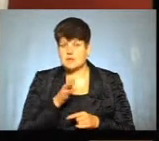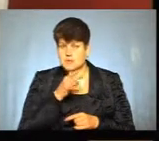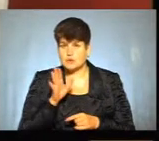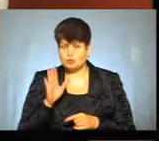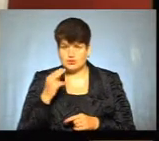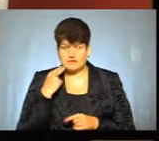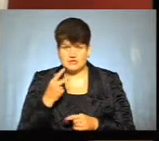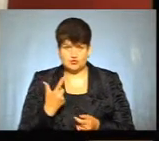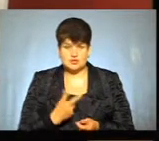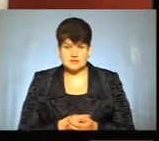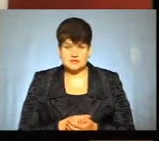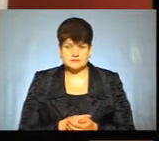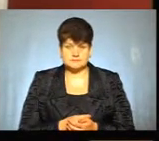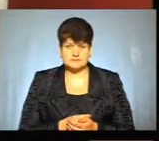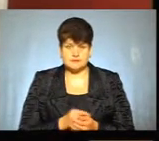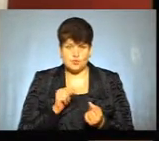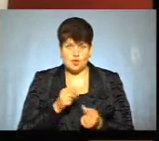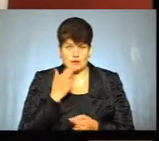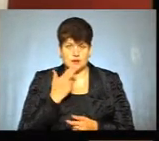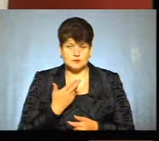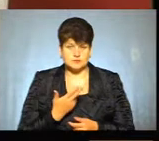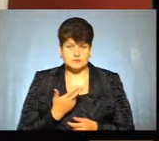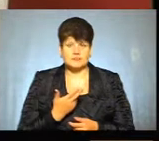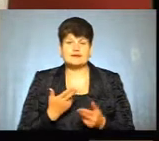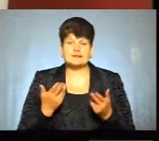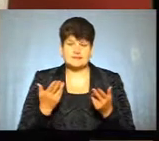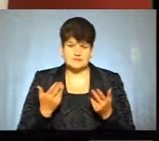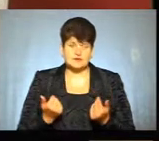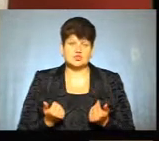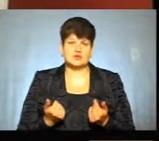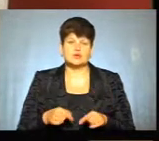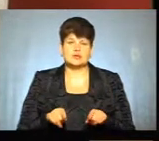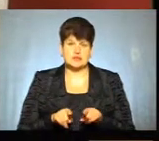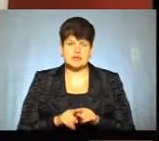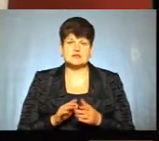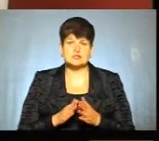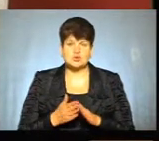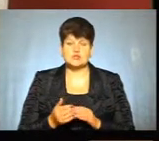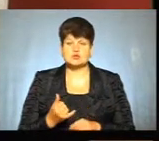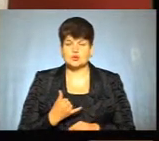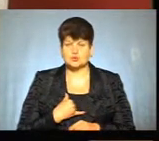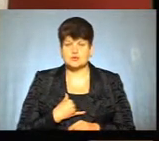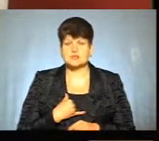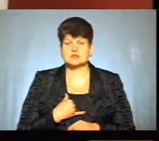ефективно щепитися проти грипу? Звичайно, така ж ситуація і у нас щодо